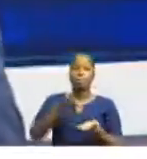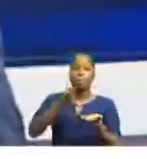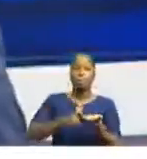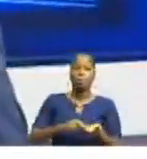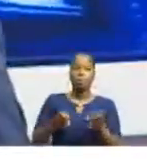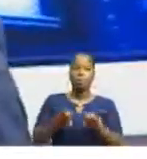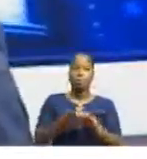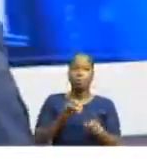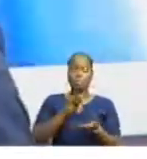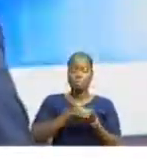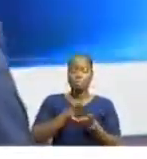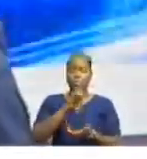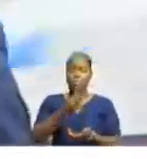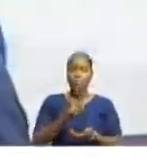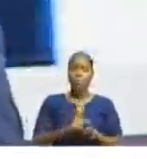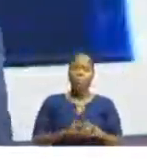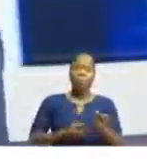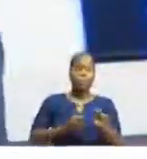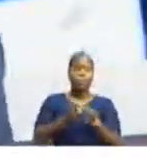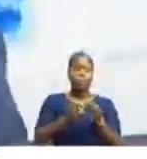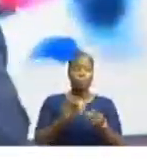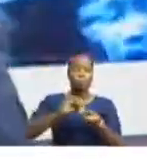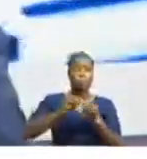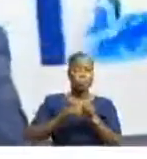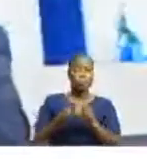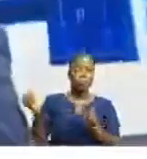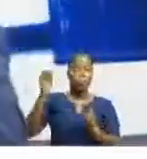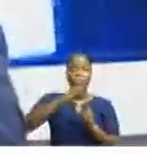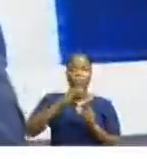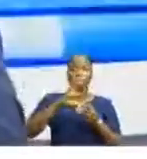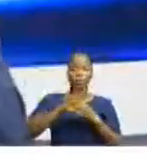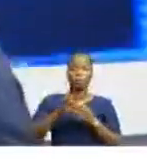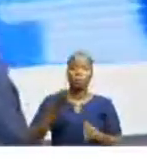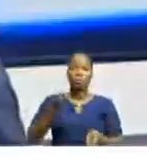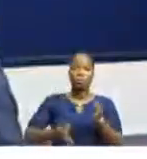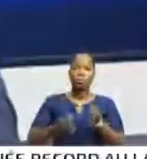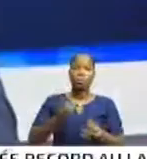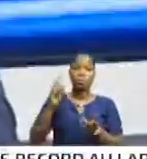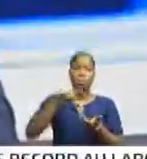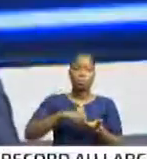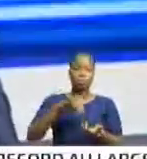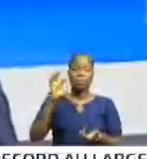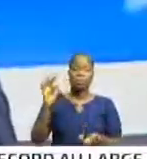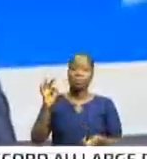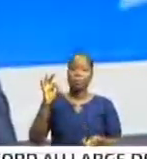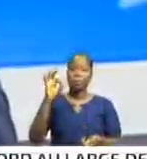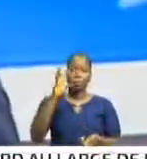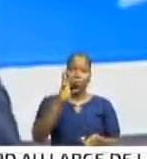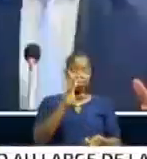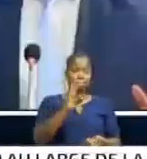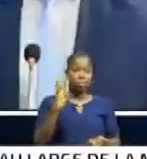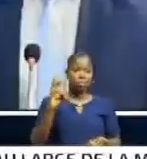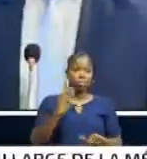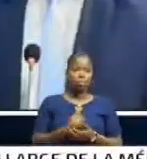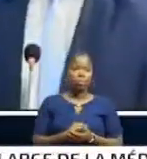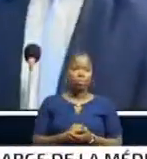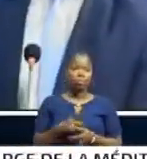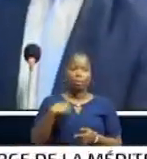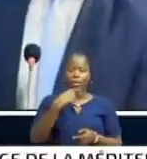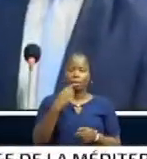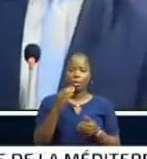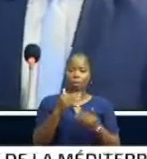si c'était une circulaire d'explications ou d'orientation du juge pour lui dire en 1966 dans un contentieux qui avait